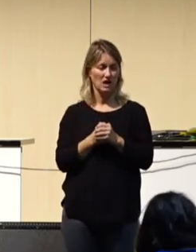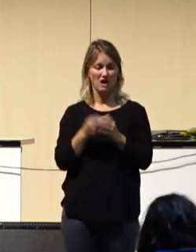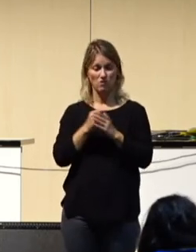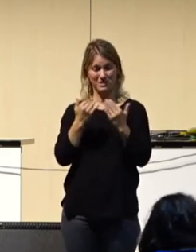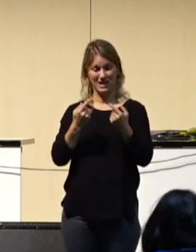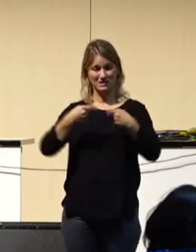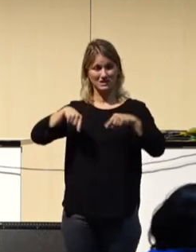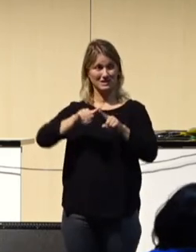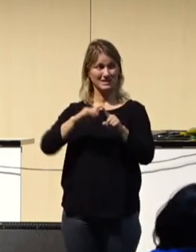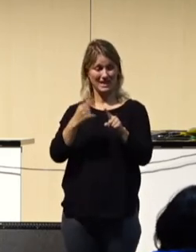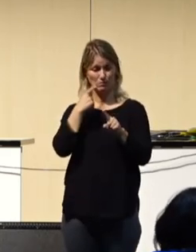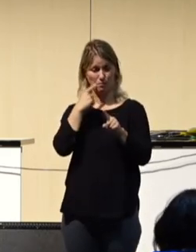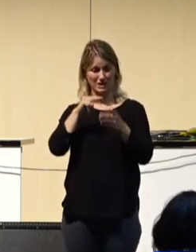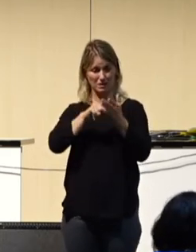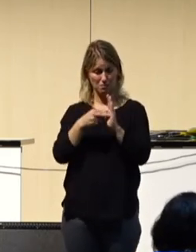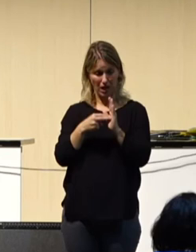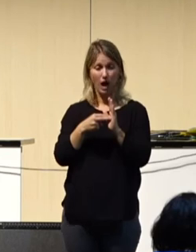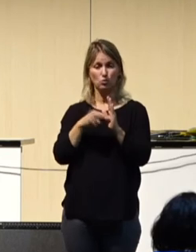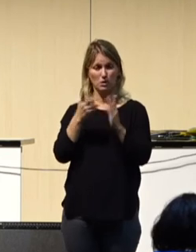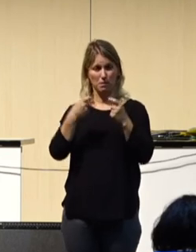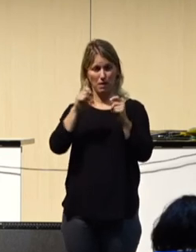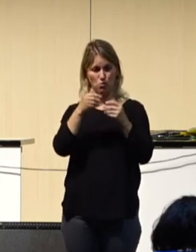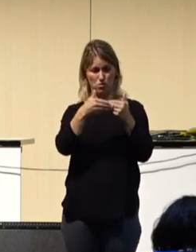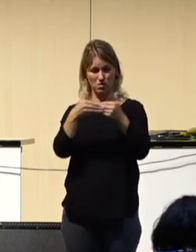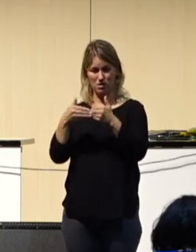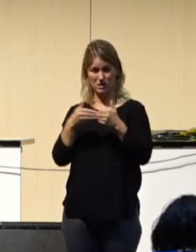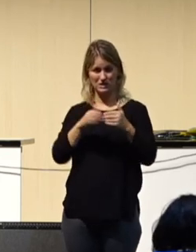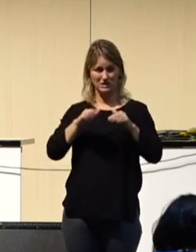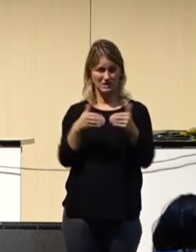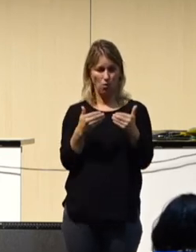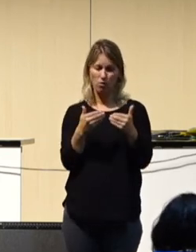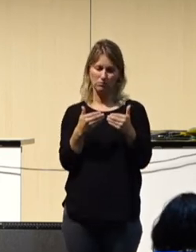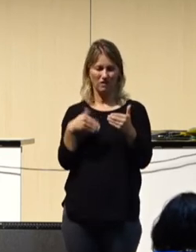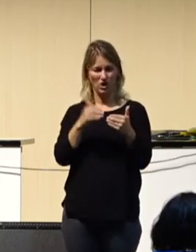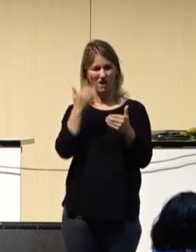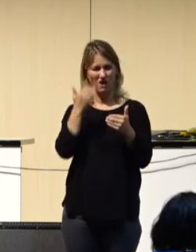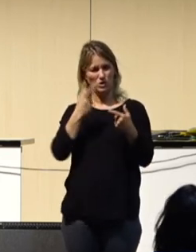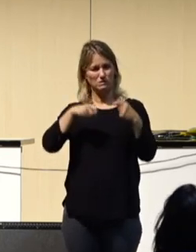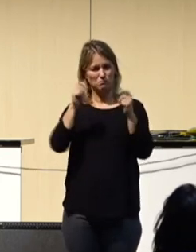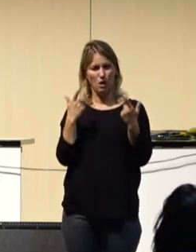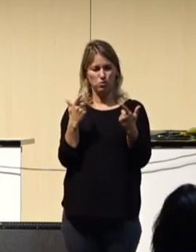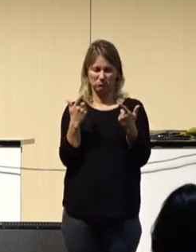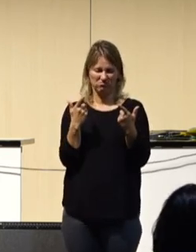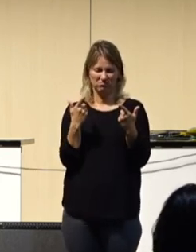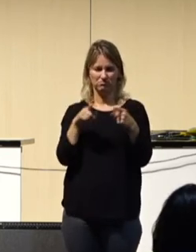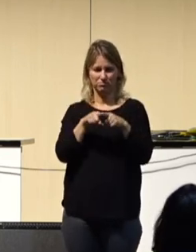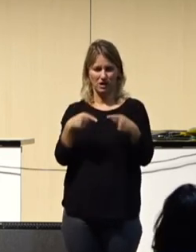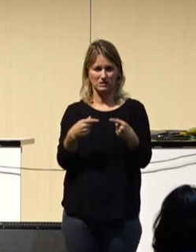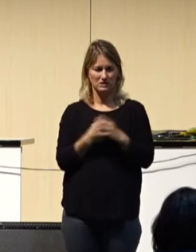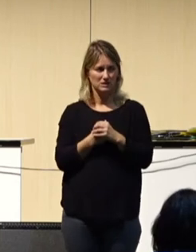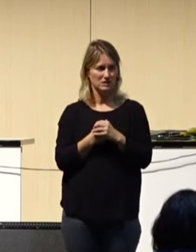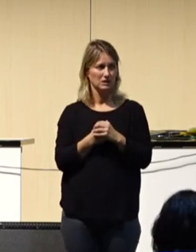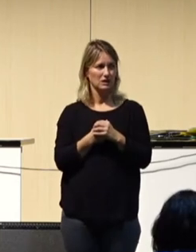der derzeitigen Gestalt mit dem derzeit noch gültigen Bebauungsplan für den geforderten Wohnungsbau wäre tatsächlich der Sache nicht gerecht.